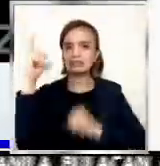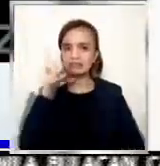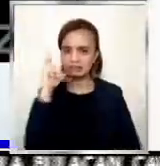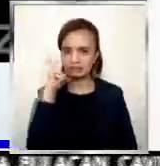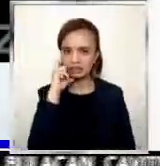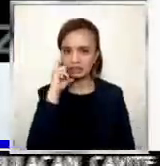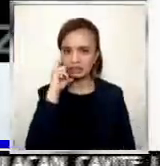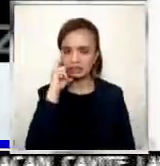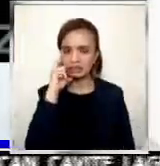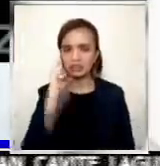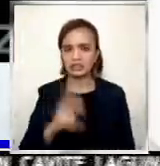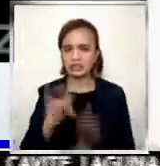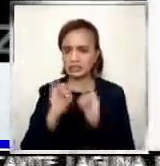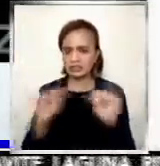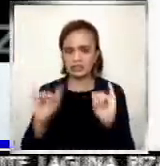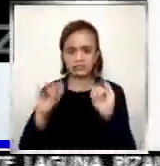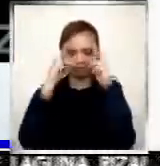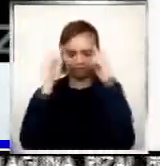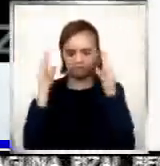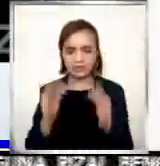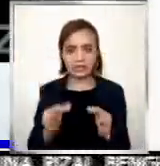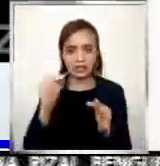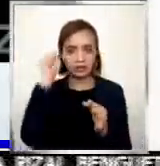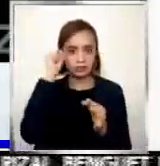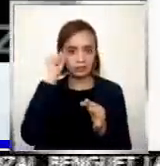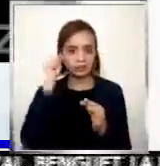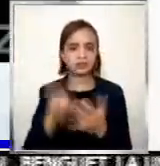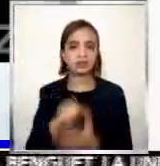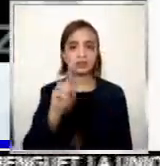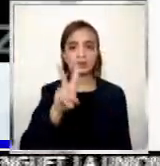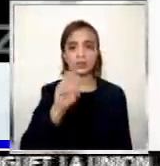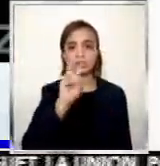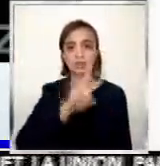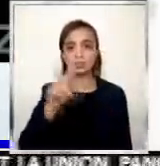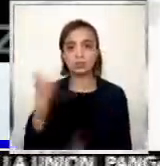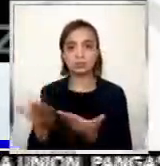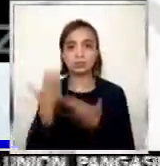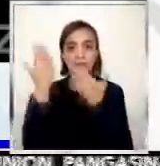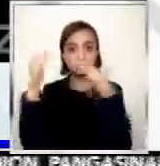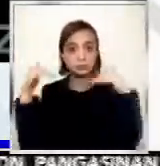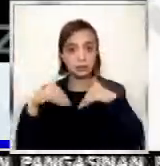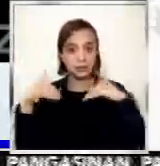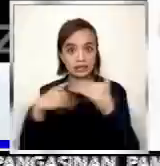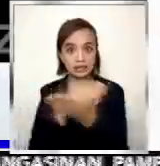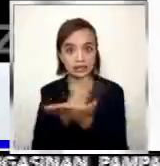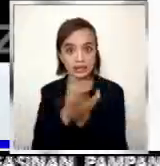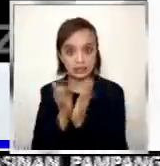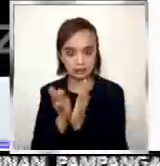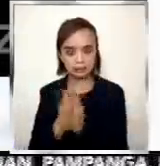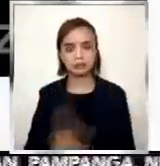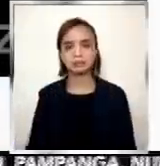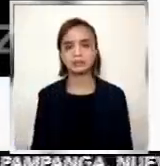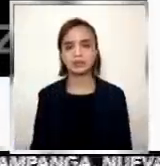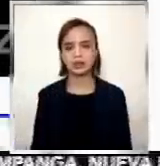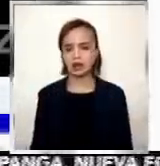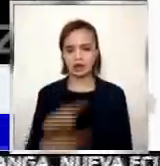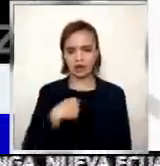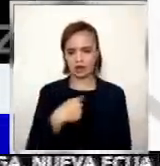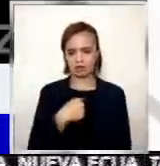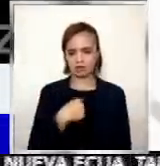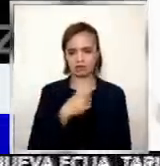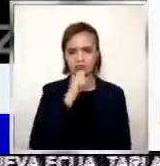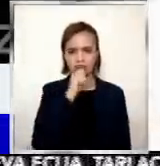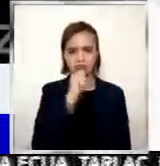Pinanindigan ito ni Martires sa pagdinig ng 2022 proposed budget ng Office of the Ombudsman. I will not yield to public